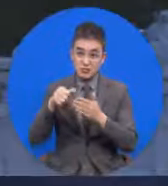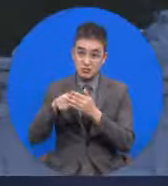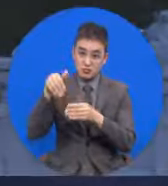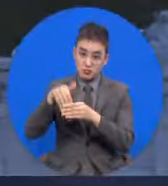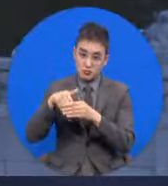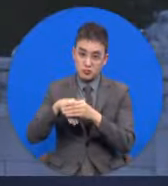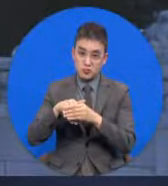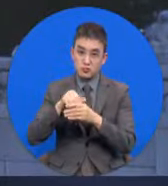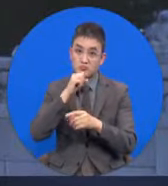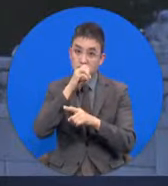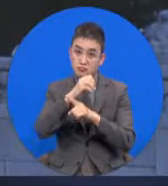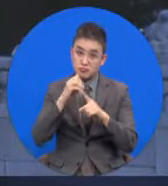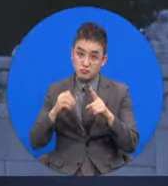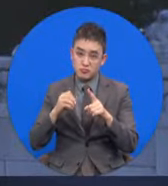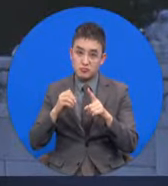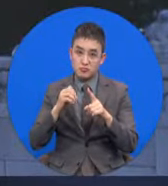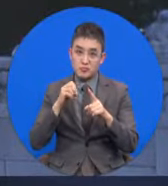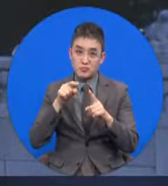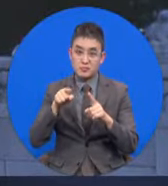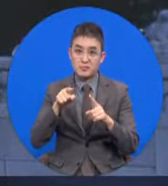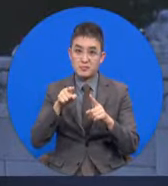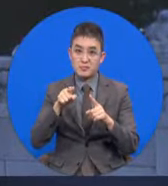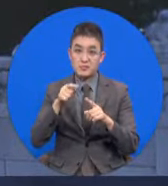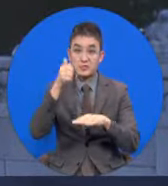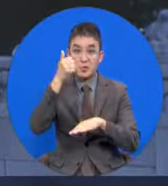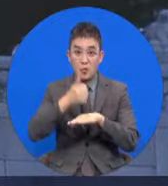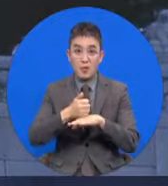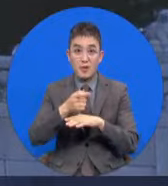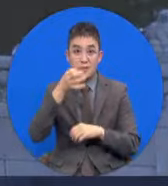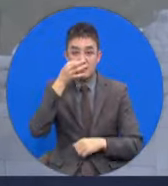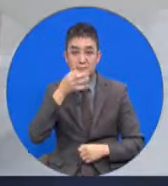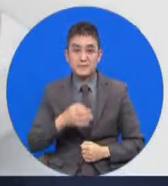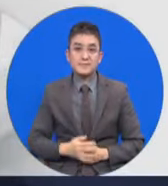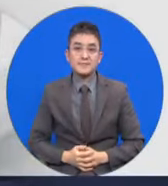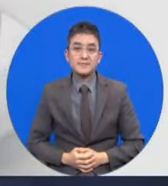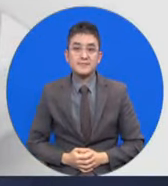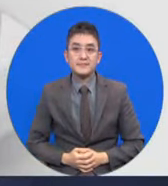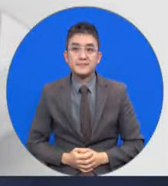어떻게 기록됐는지도 좀 한번 살펴보겠습니다.